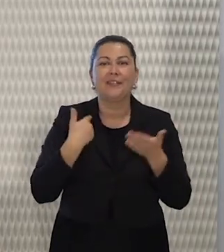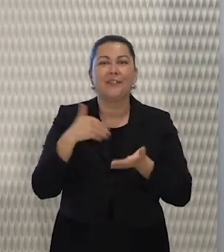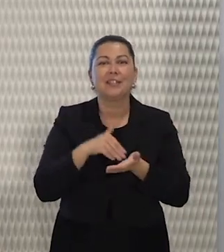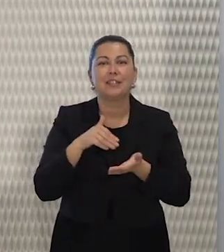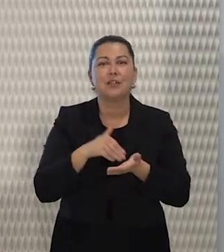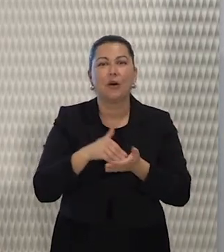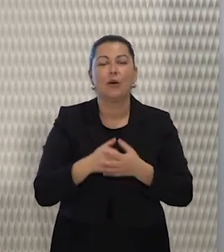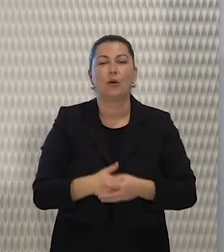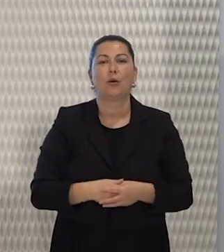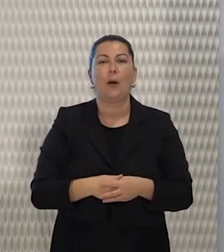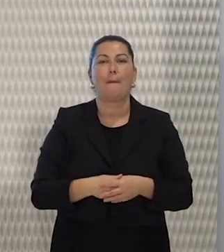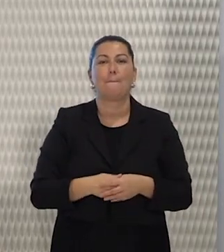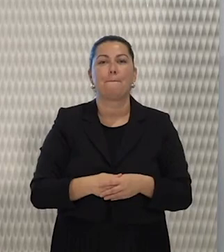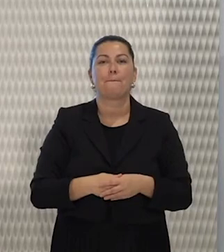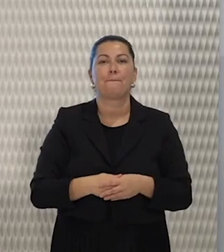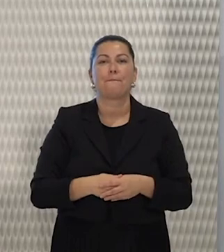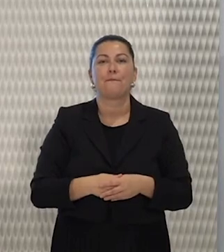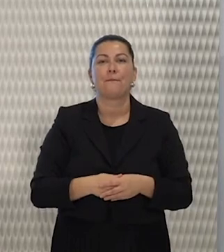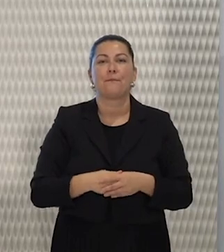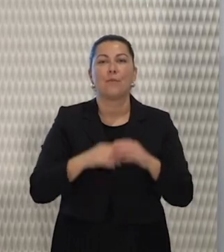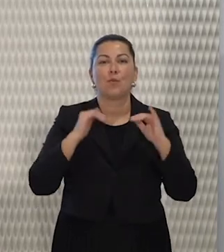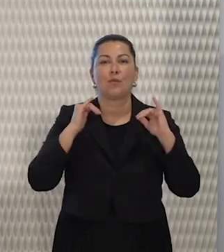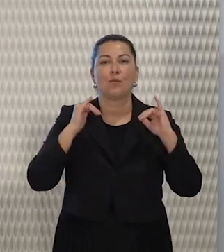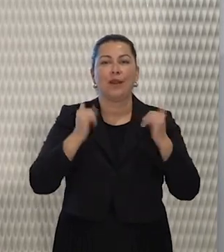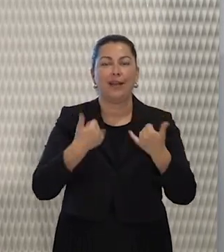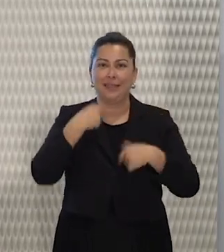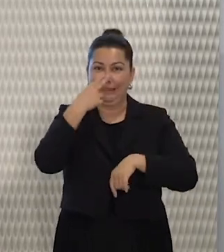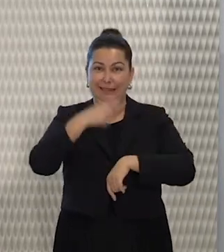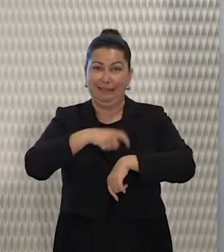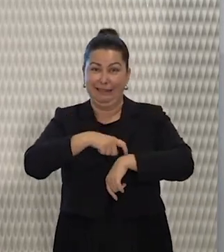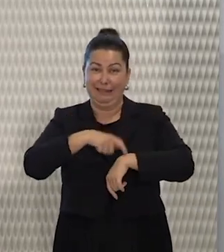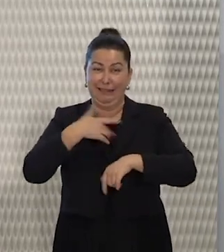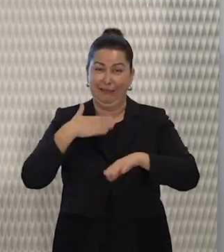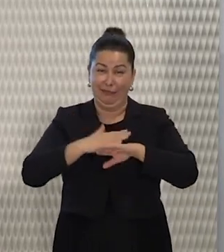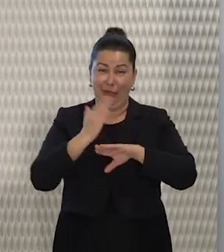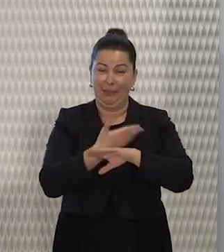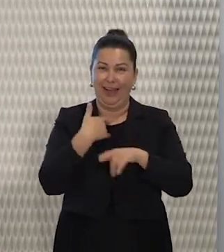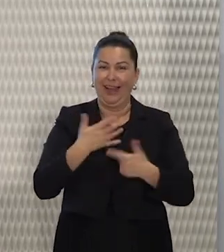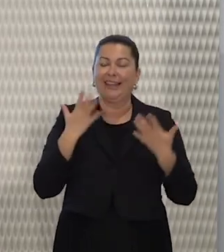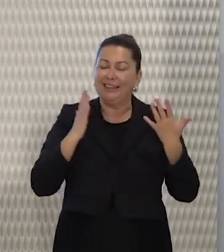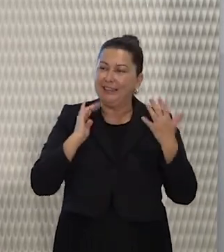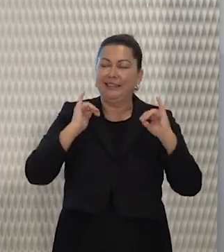ist, gut, ich sollte aufhören.